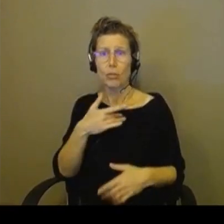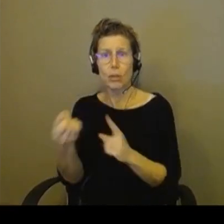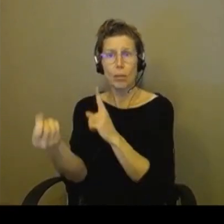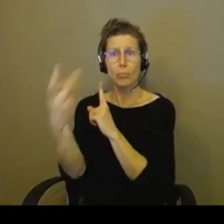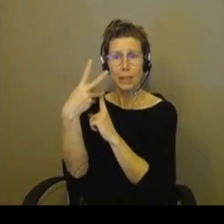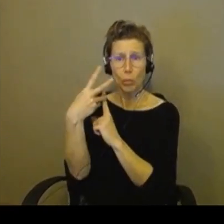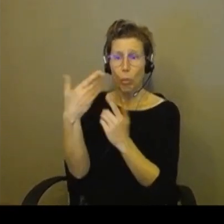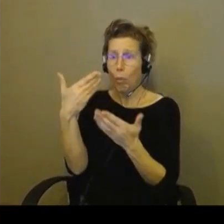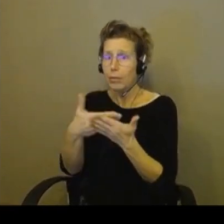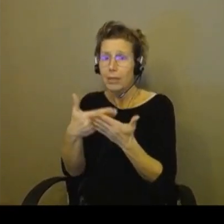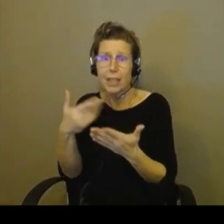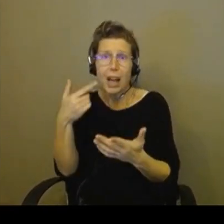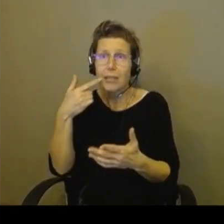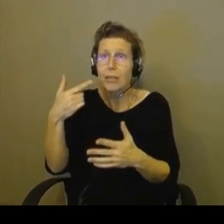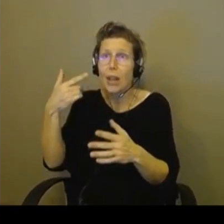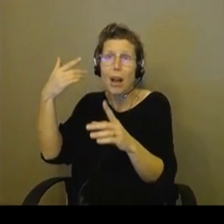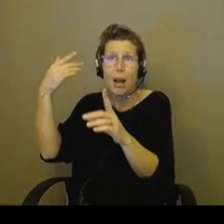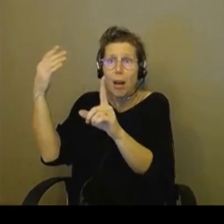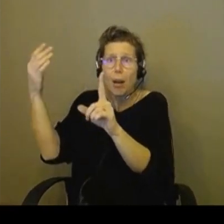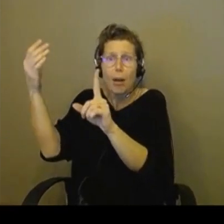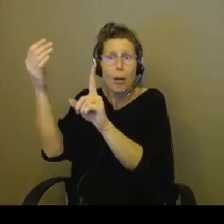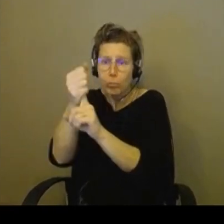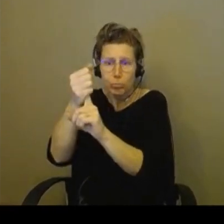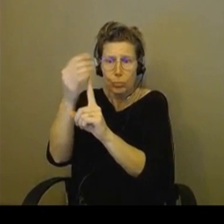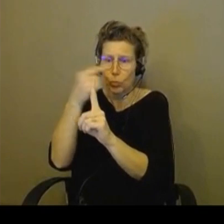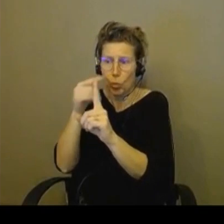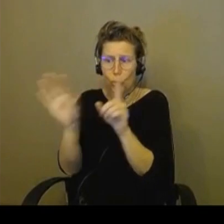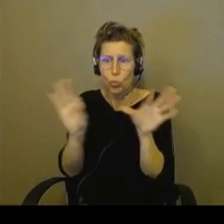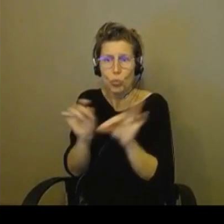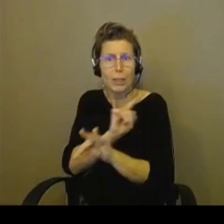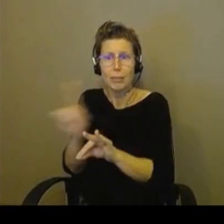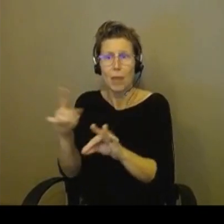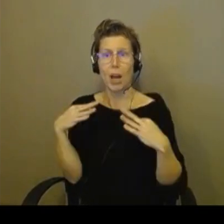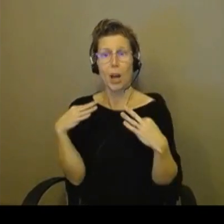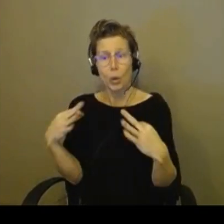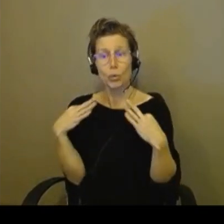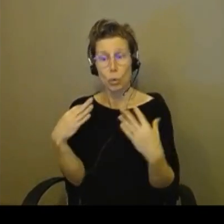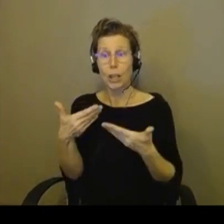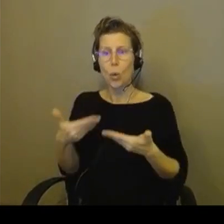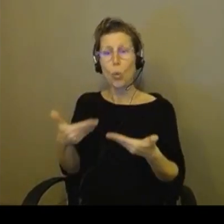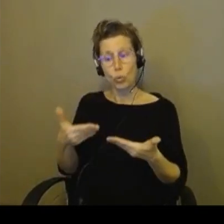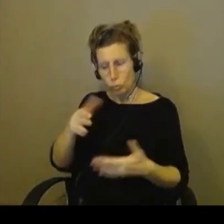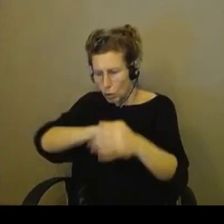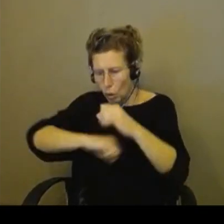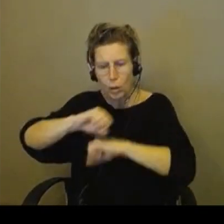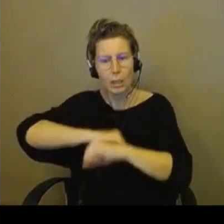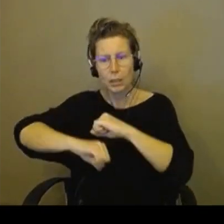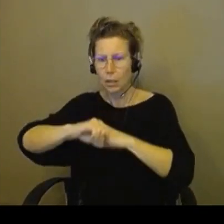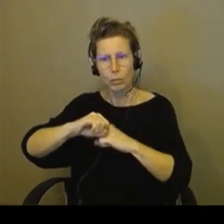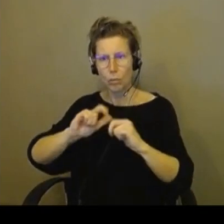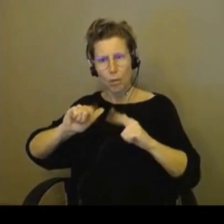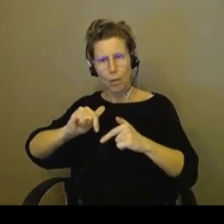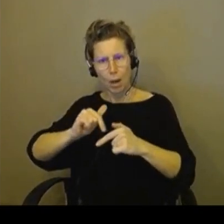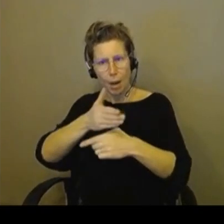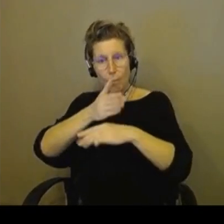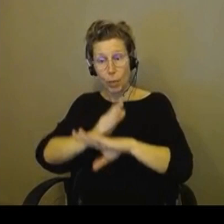d'assurer cette impartialité, et on est aujourd'hui tout à fait organisé pour cela. D'ailleurs, l'arrivée de nouvelles compagnies ferroviaires